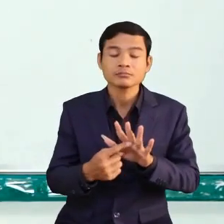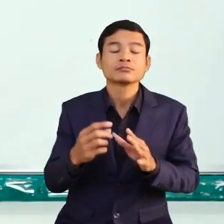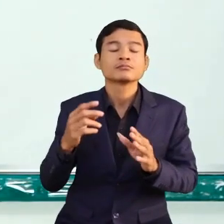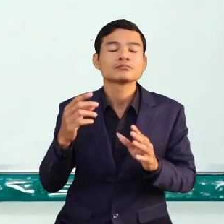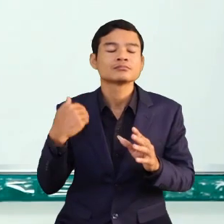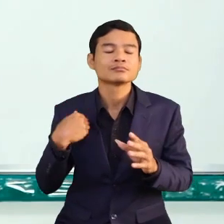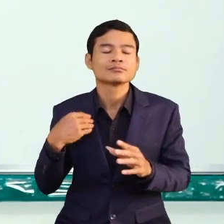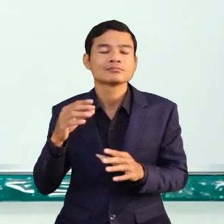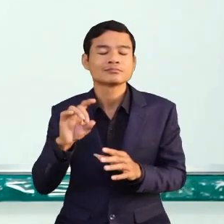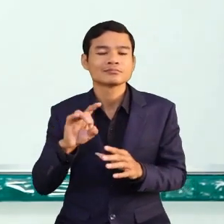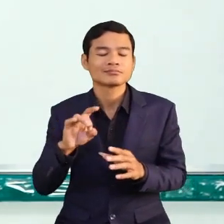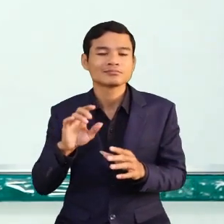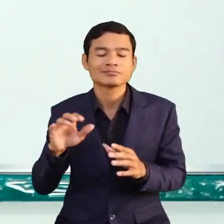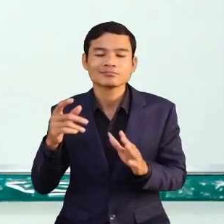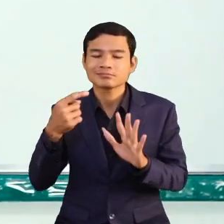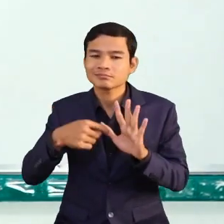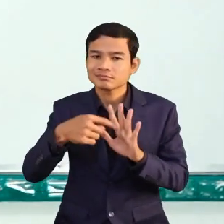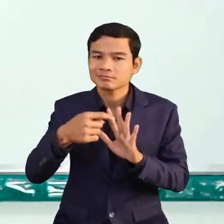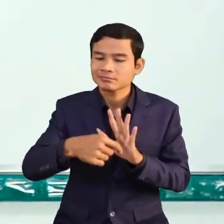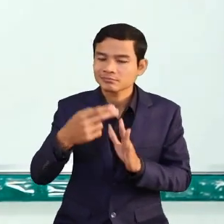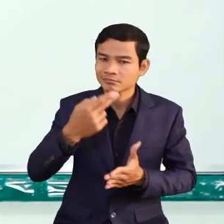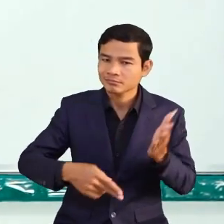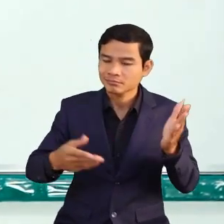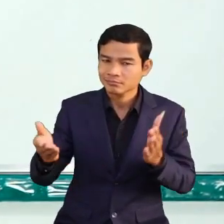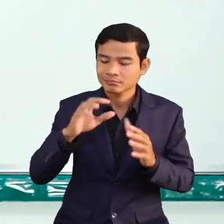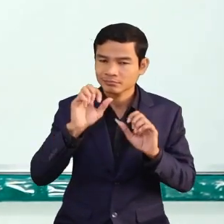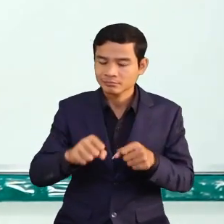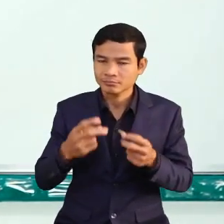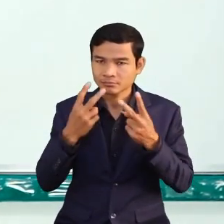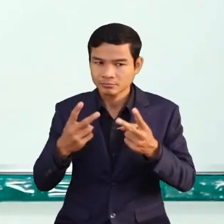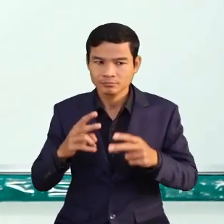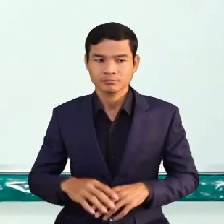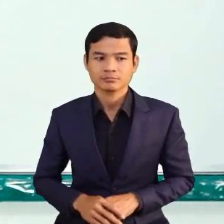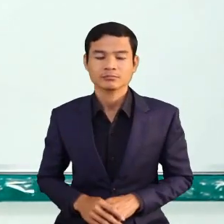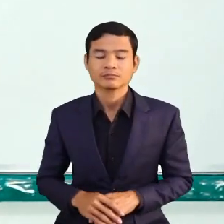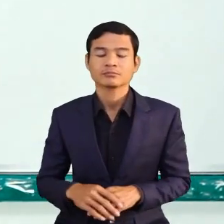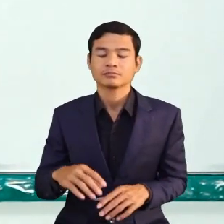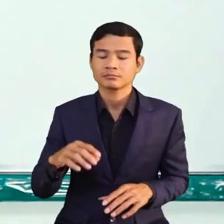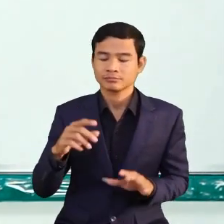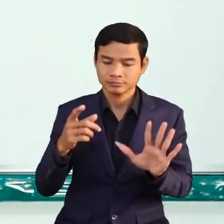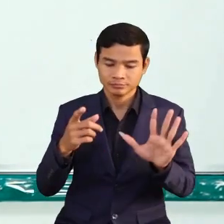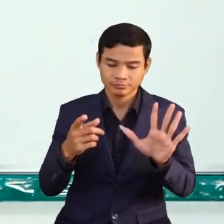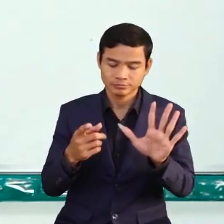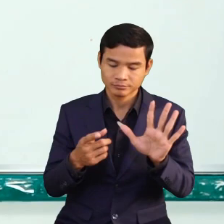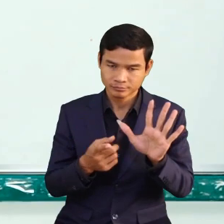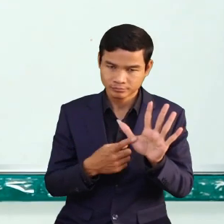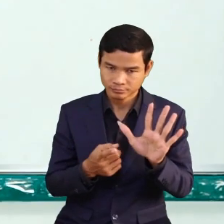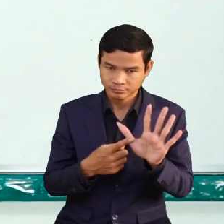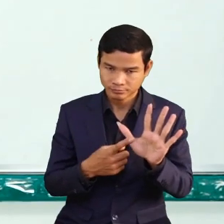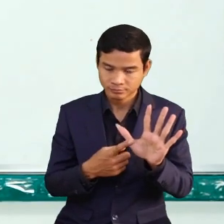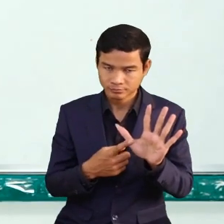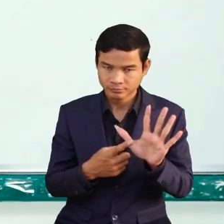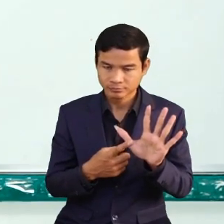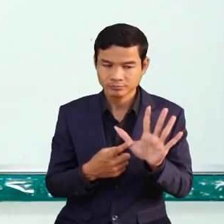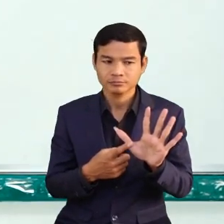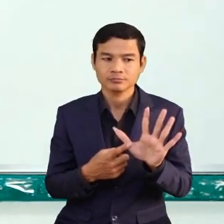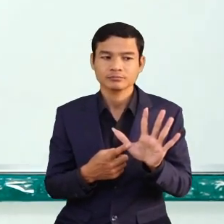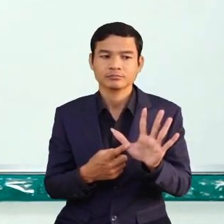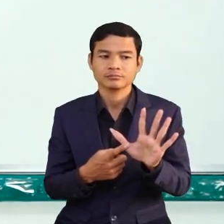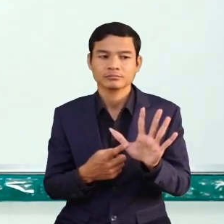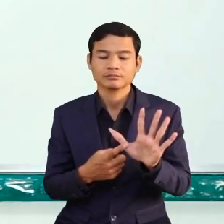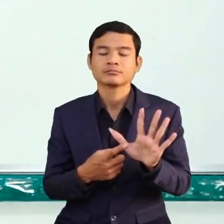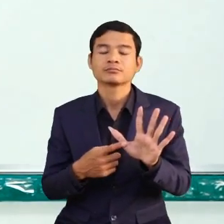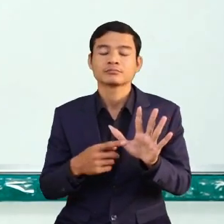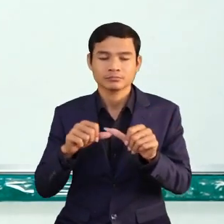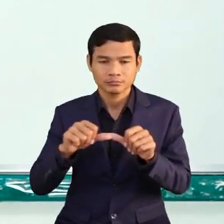ละจ่าตาสังเกตเมื่อจ้าสระเอจ้านี่คือเชียสระเอจ้าบรรทั